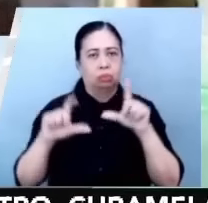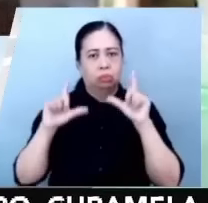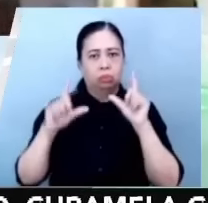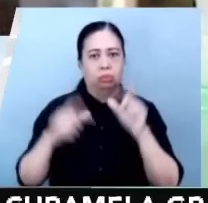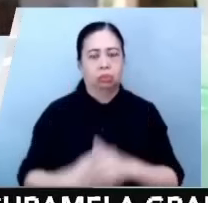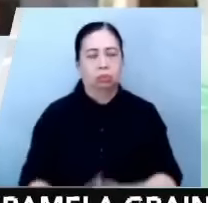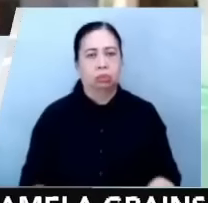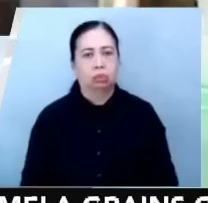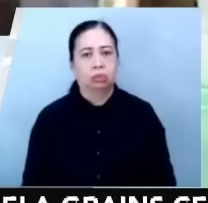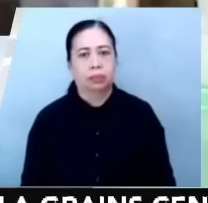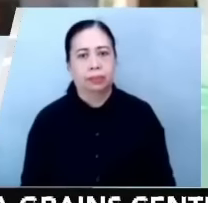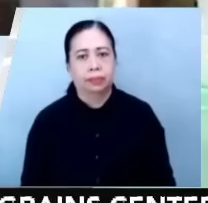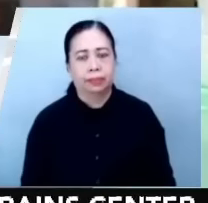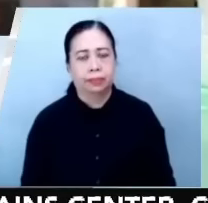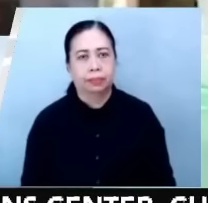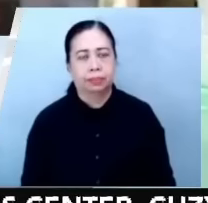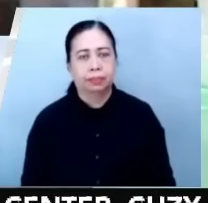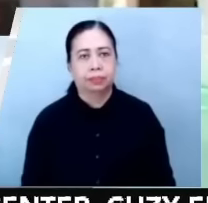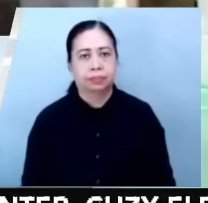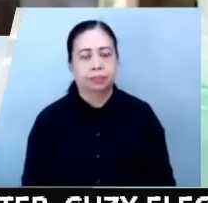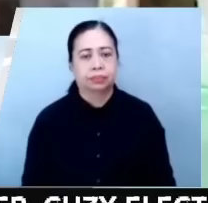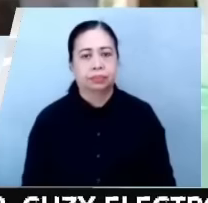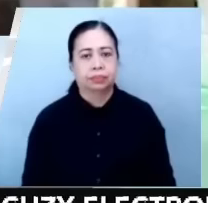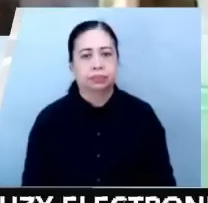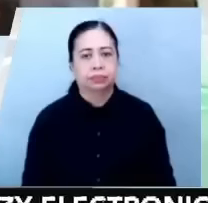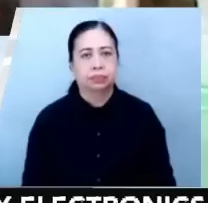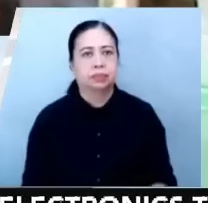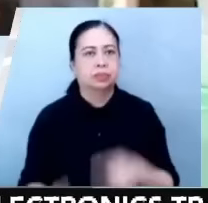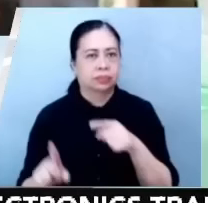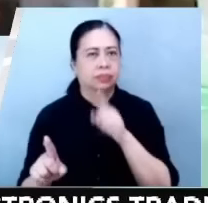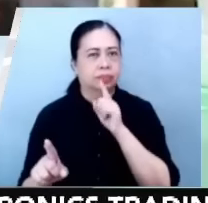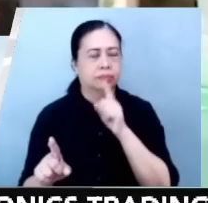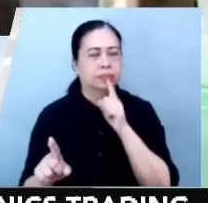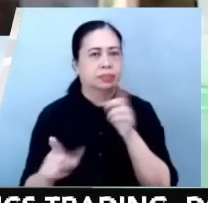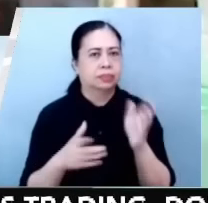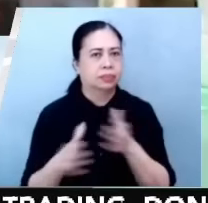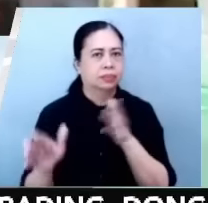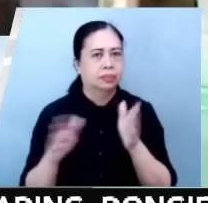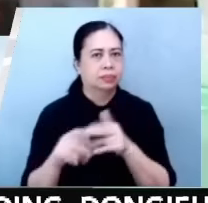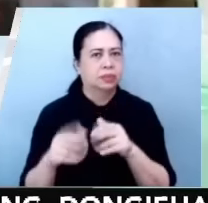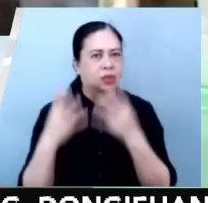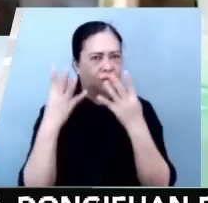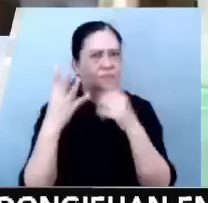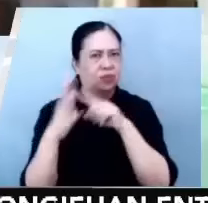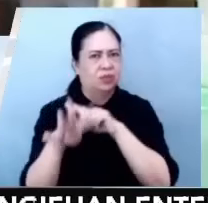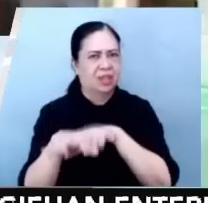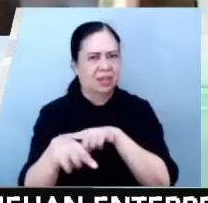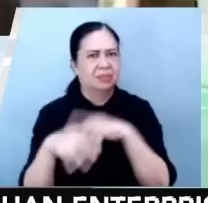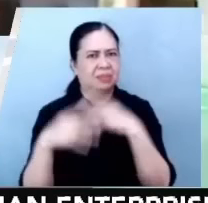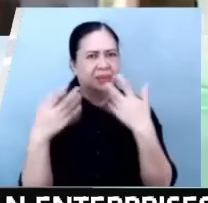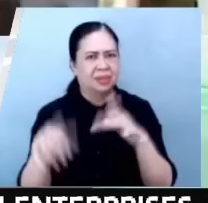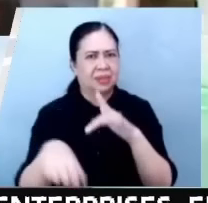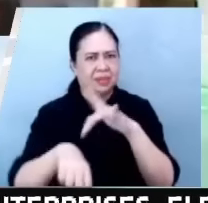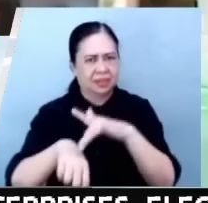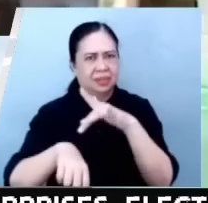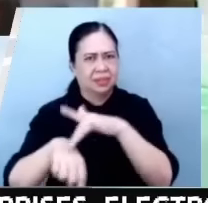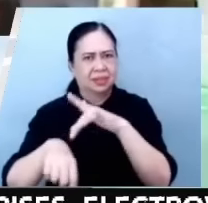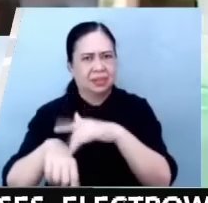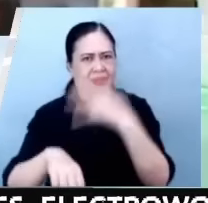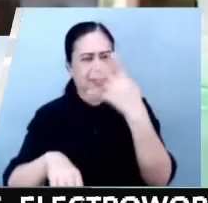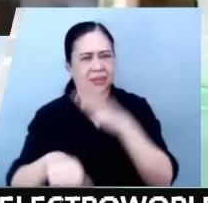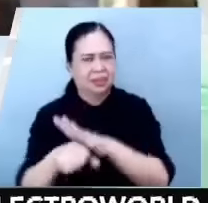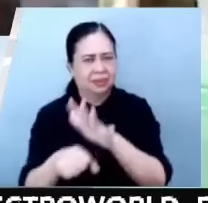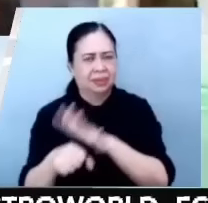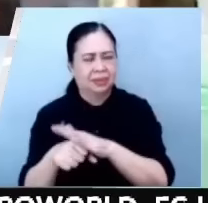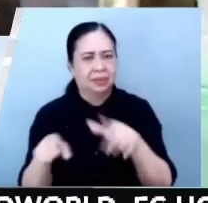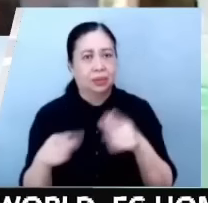eh, may motibo na talaga kasi parang apat na beses niya na ginawa ito, 4 counts. Oo. Ang ginagawa niya